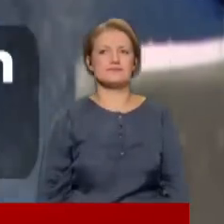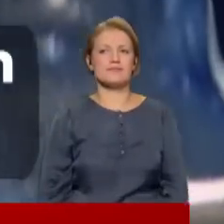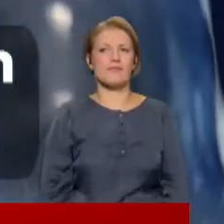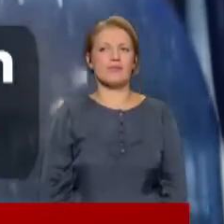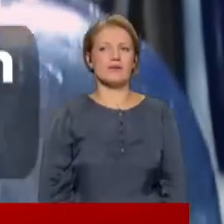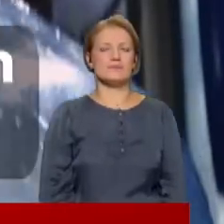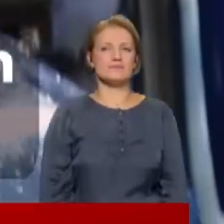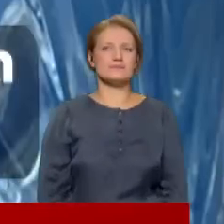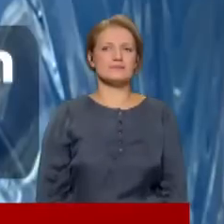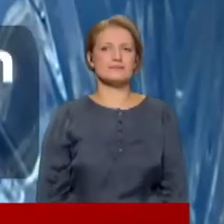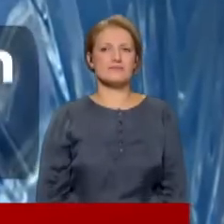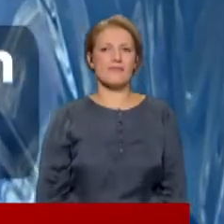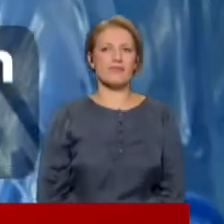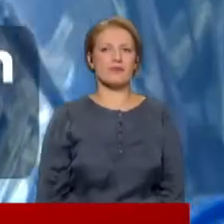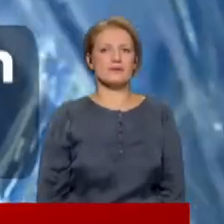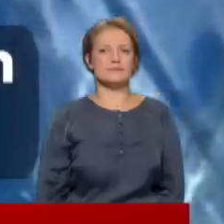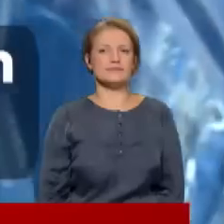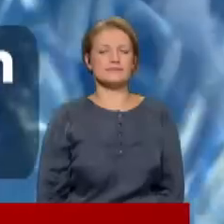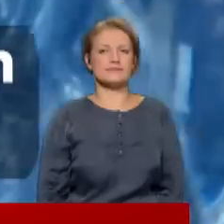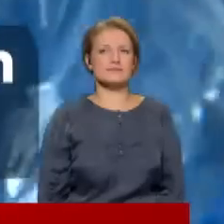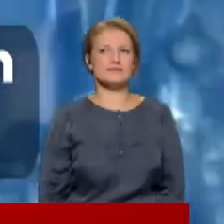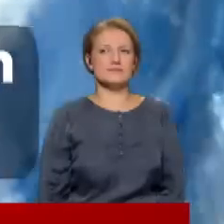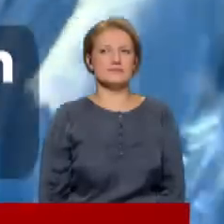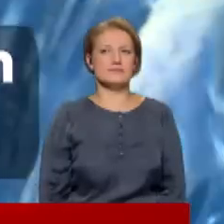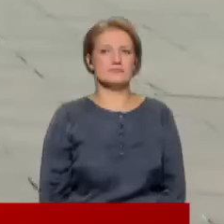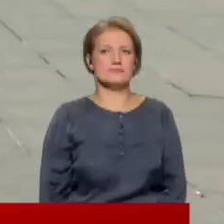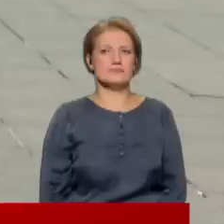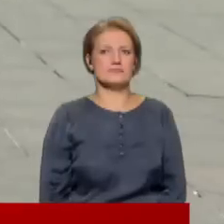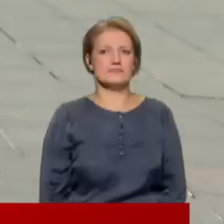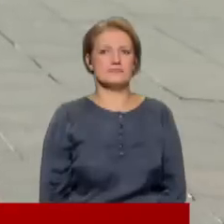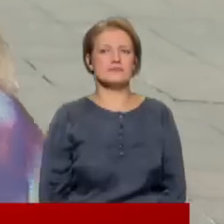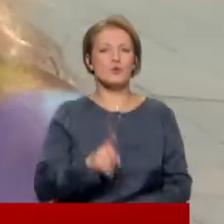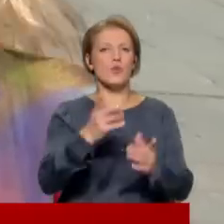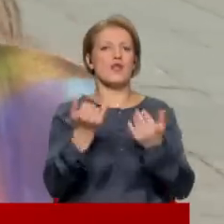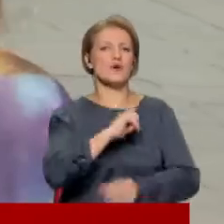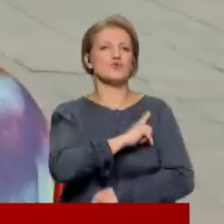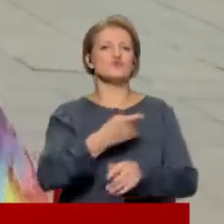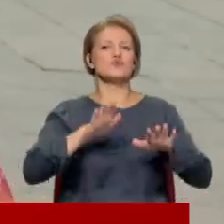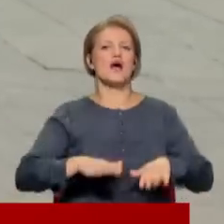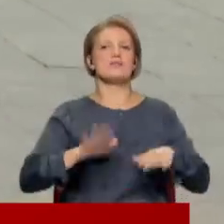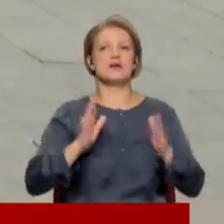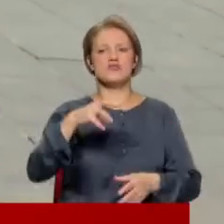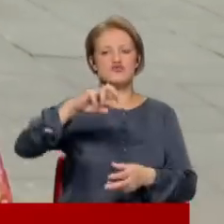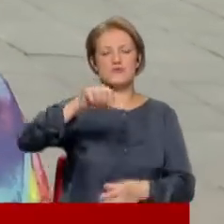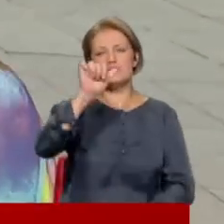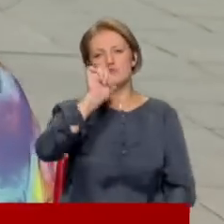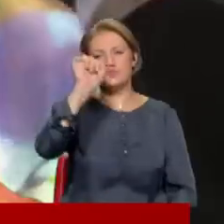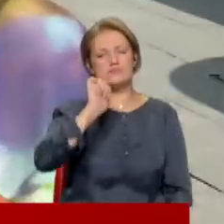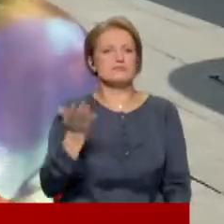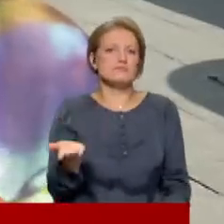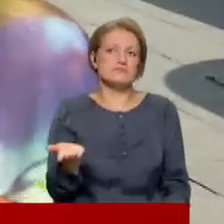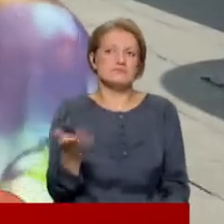durmuyor fiyatlar. Bu gidişten sanıyorum yılbaşında sular 100 lira. Onu alacak gücümüz kalmayabilir. Çeşme sularını içeceğiz